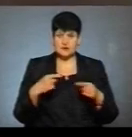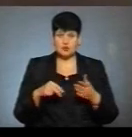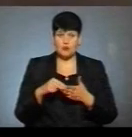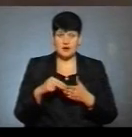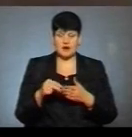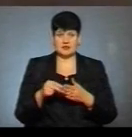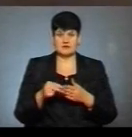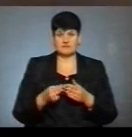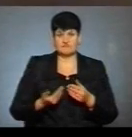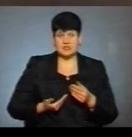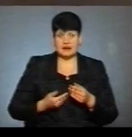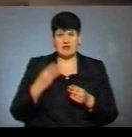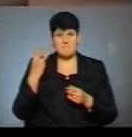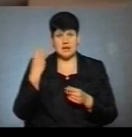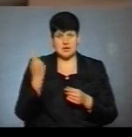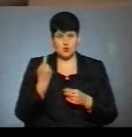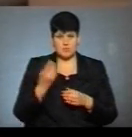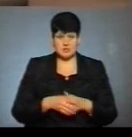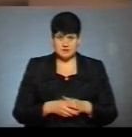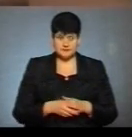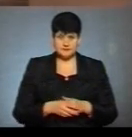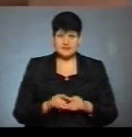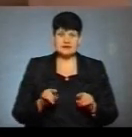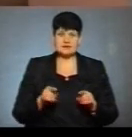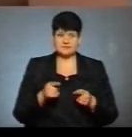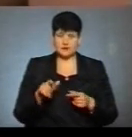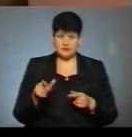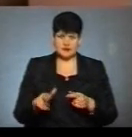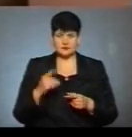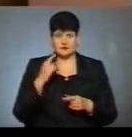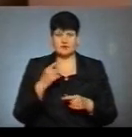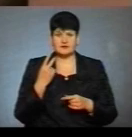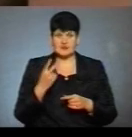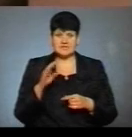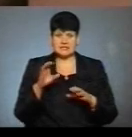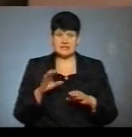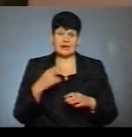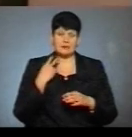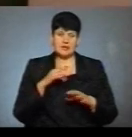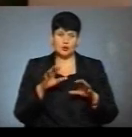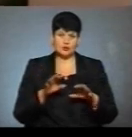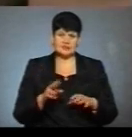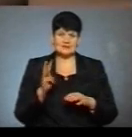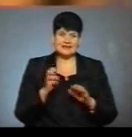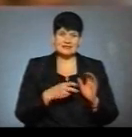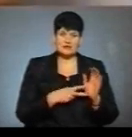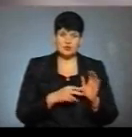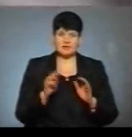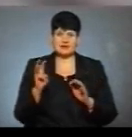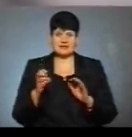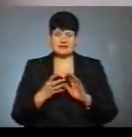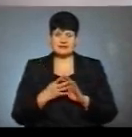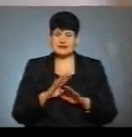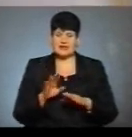жителів Хмельницької області. Затриманих осіб підозрюють за двома статтями Кримінального кодексу – 307 і 309. Це